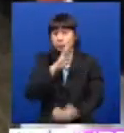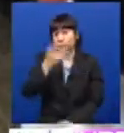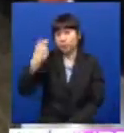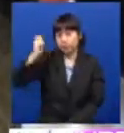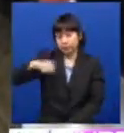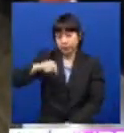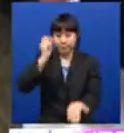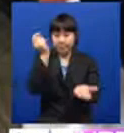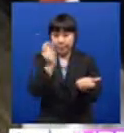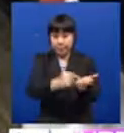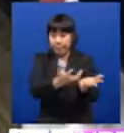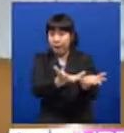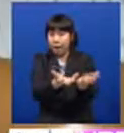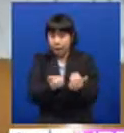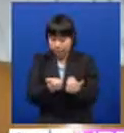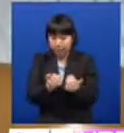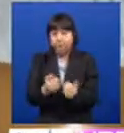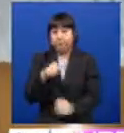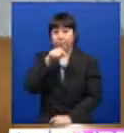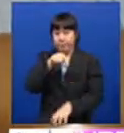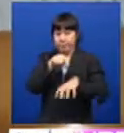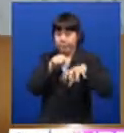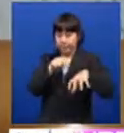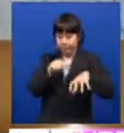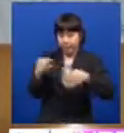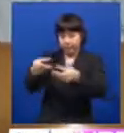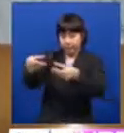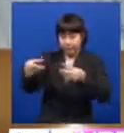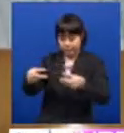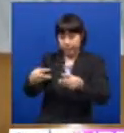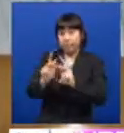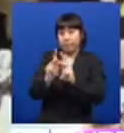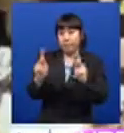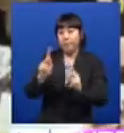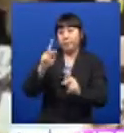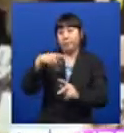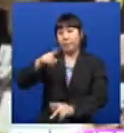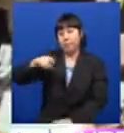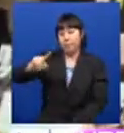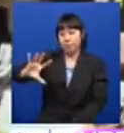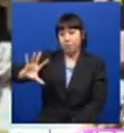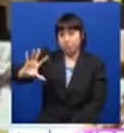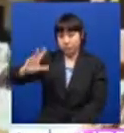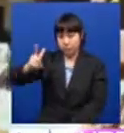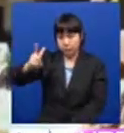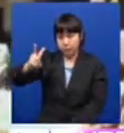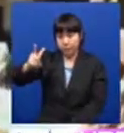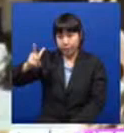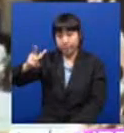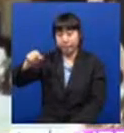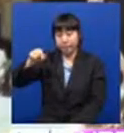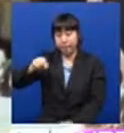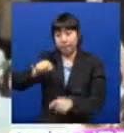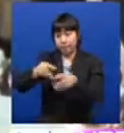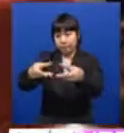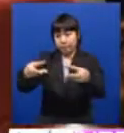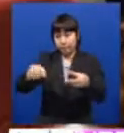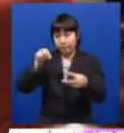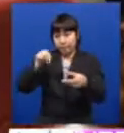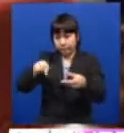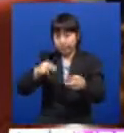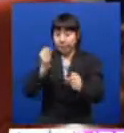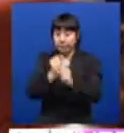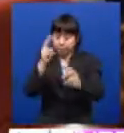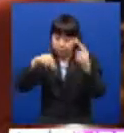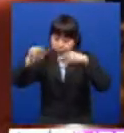รับฟ้องอัยการสูงสุดจะยึดสำนวนคดีของคณะกรรมการป้องกันและปราบปรามการทุจริตแห่งชาติหรือปปช.เป็นหลัก